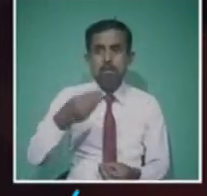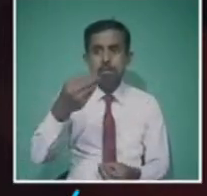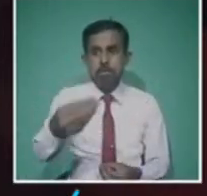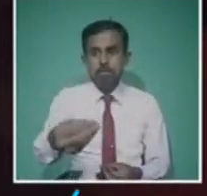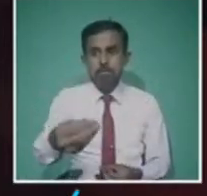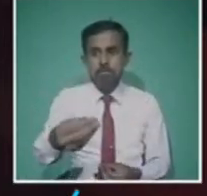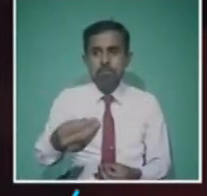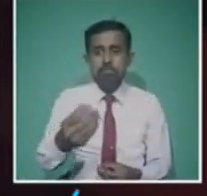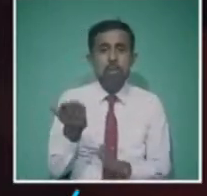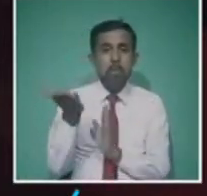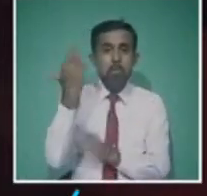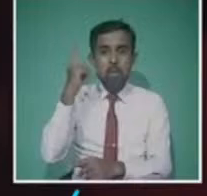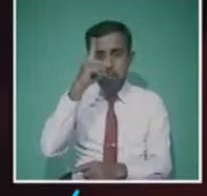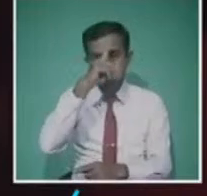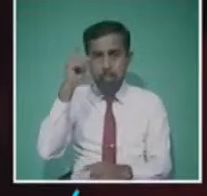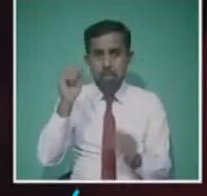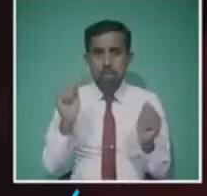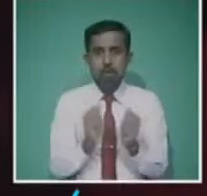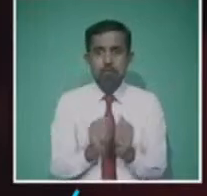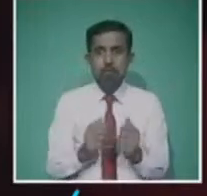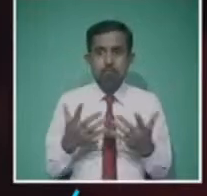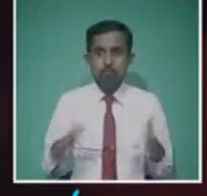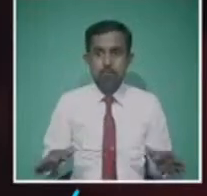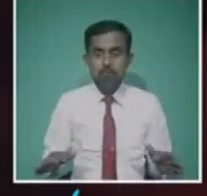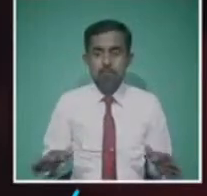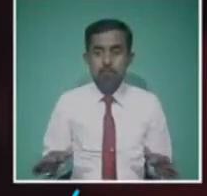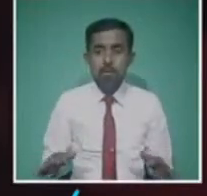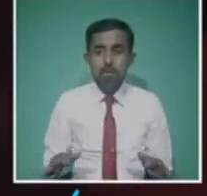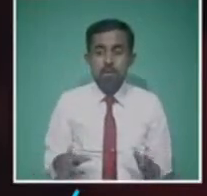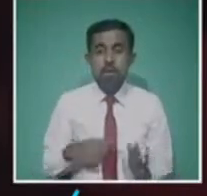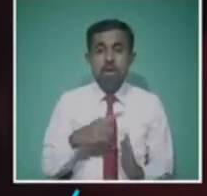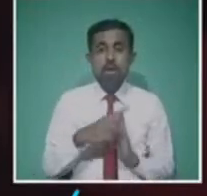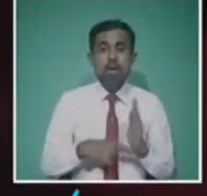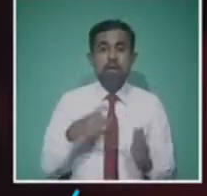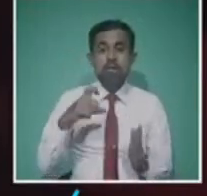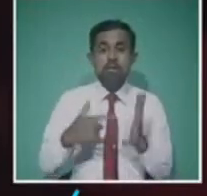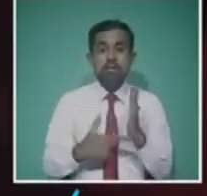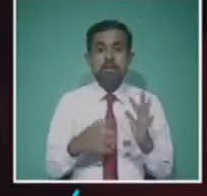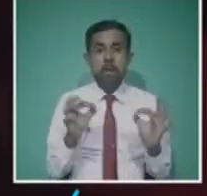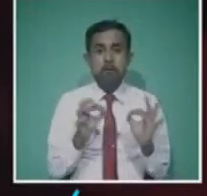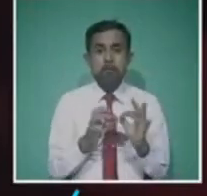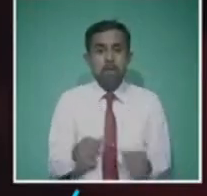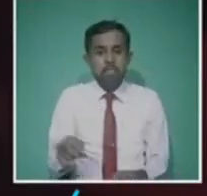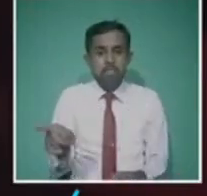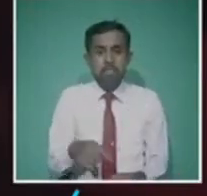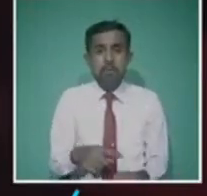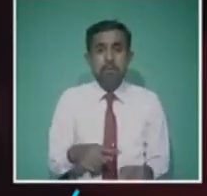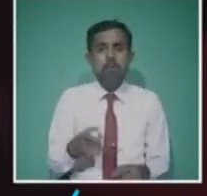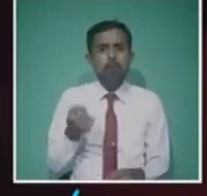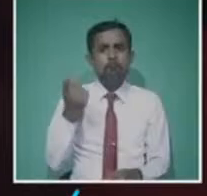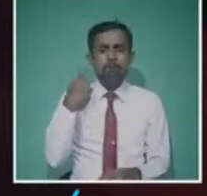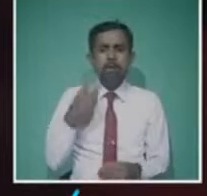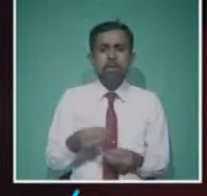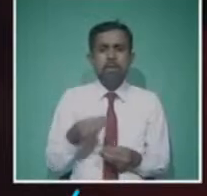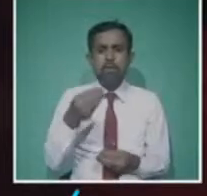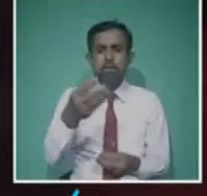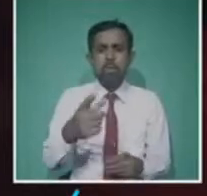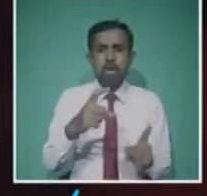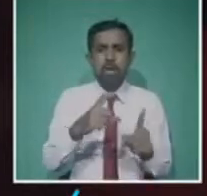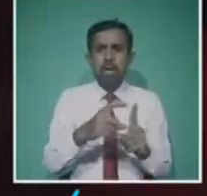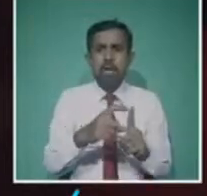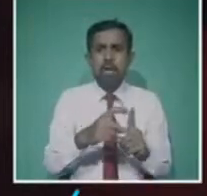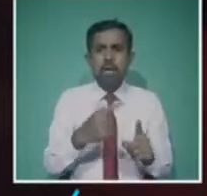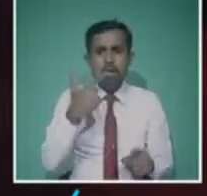sandaha pahugiya maasema katayutu karala tiyenawa. E sandaha langama depo sandaha dainikawa wenadara api nikut karapu